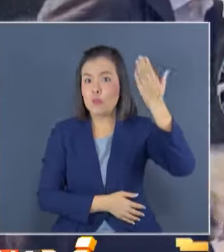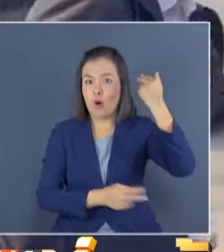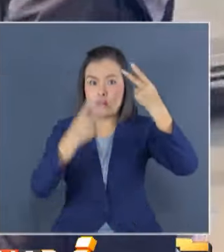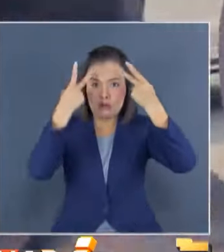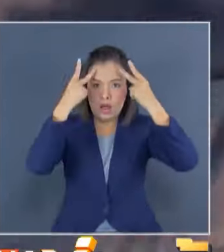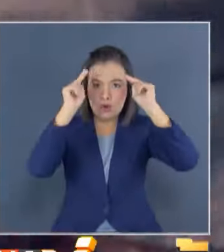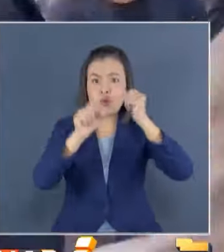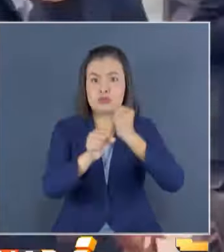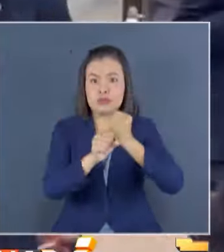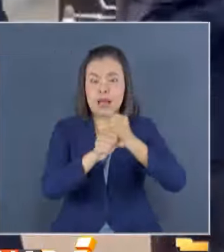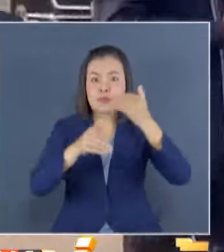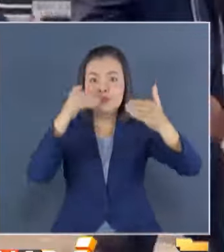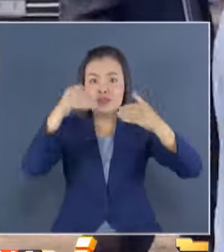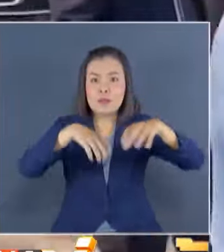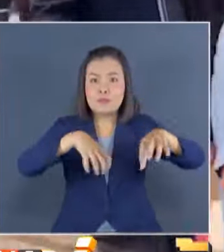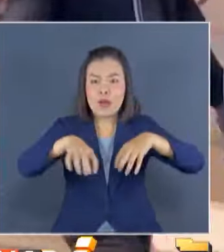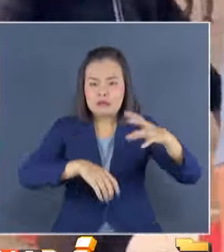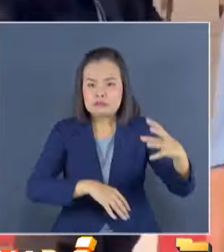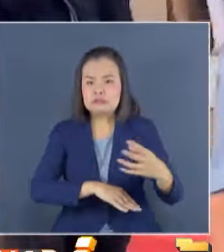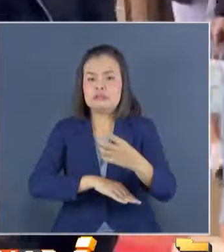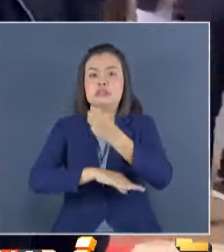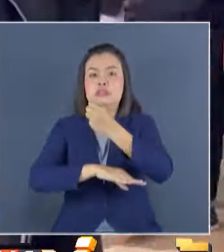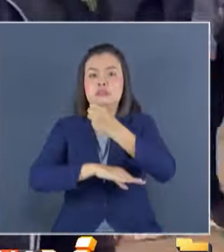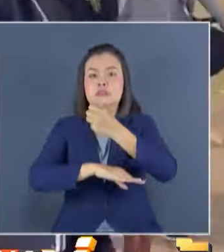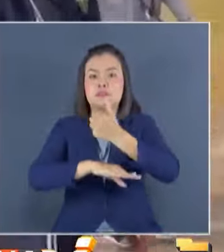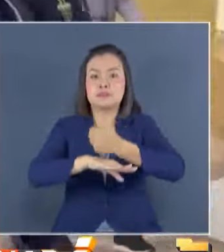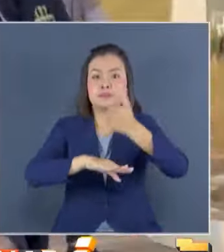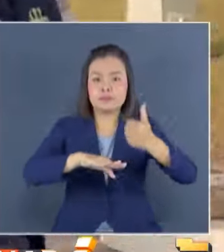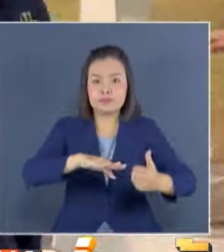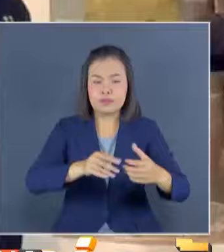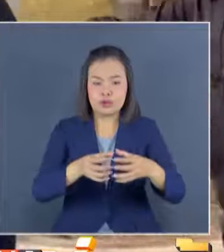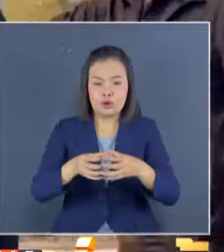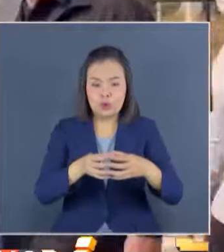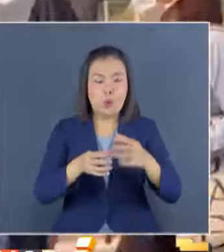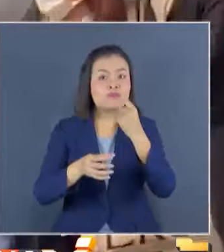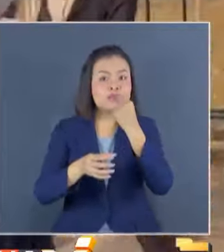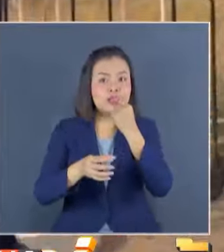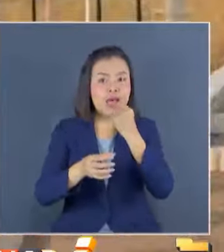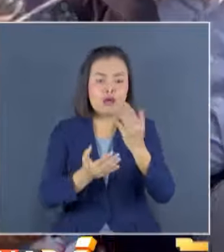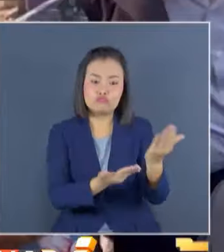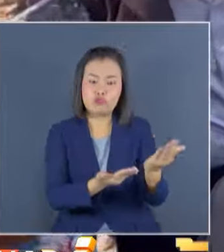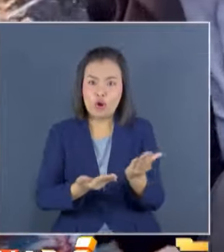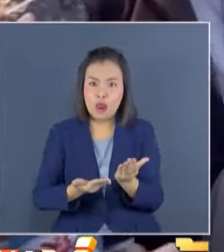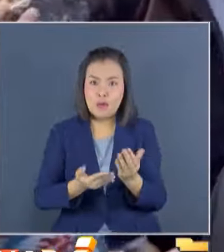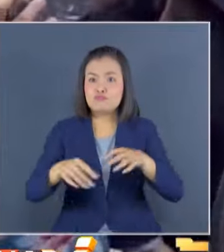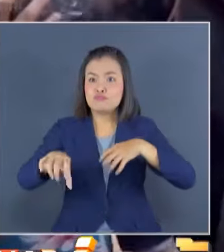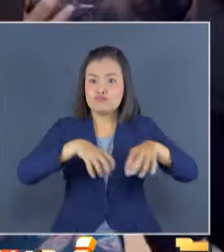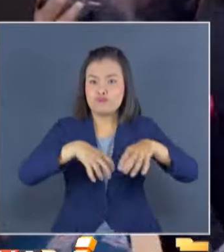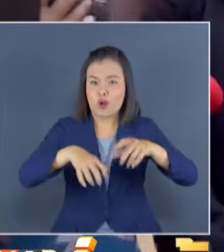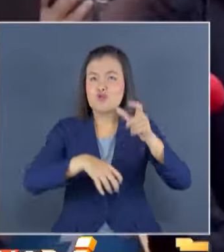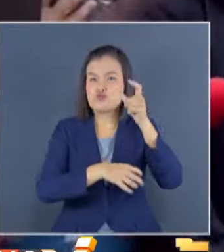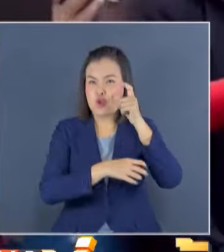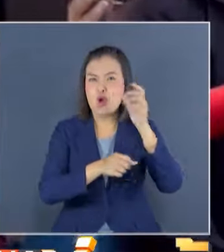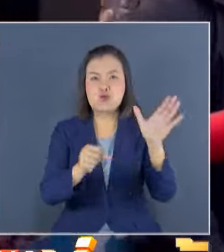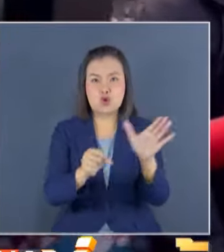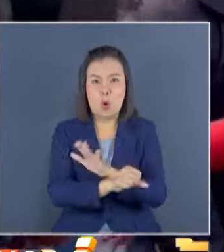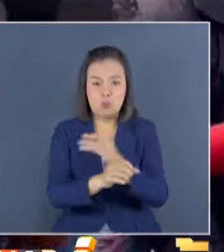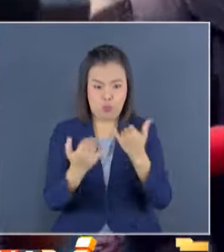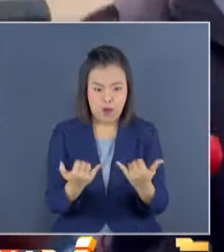กนะคะก่อนที่ท่านจะถูกรัฐประหารกลุ่มคนแสดงส่วนหนึ่งมาให้การต้อนรับค่ะแต่ว่าเขานัดจัดใหญ่จัดเต็มจริงๆอ่ะ